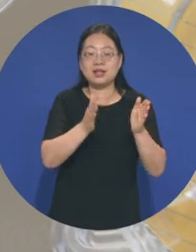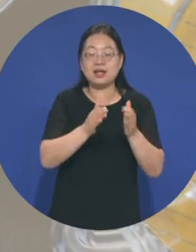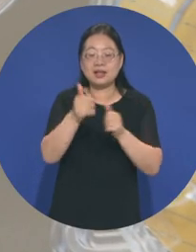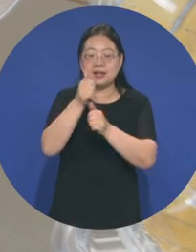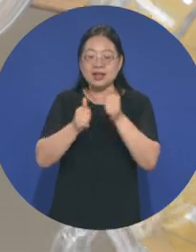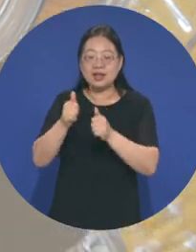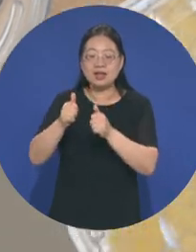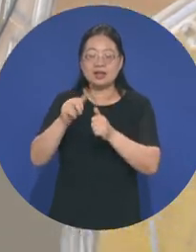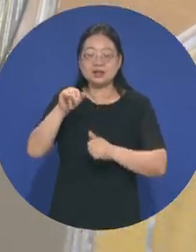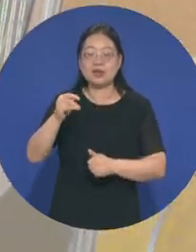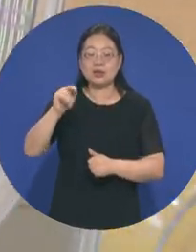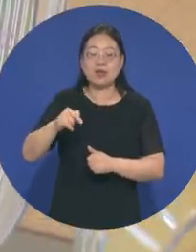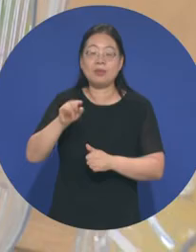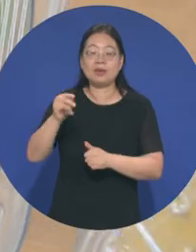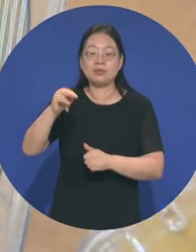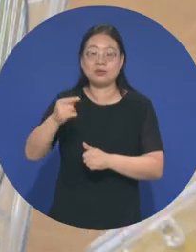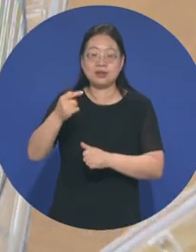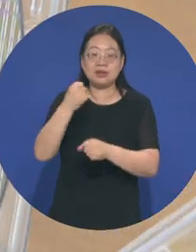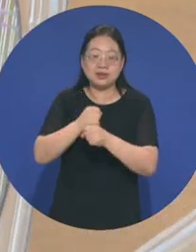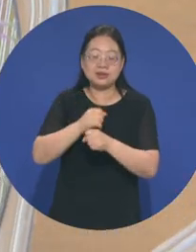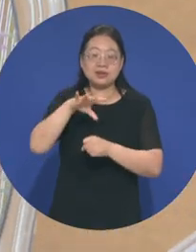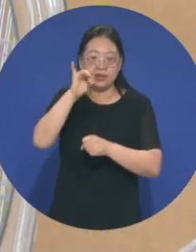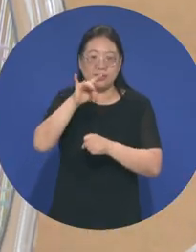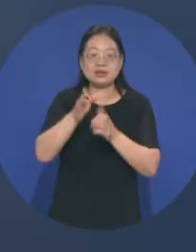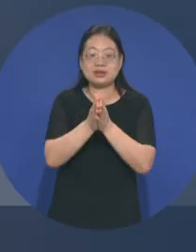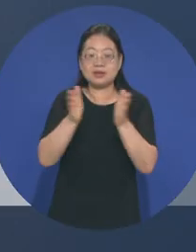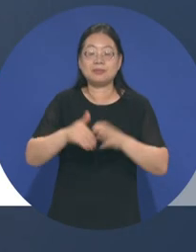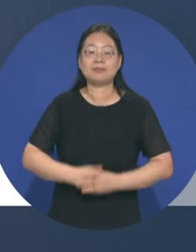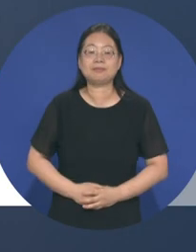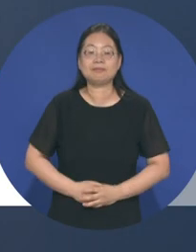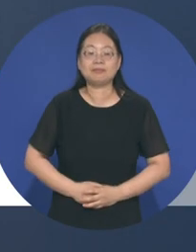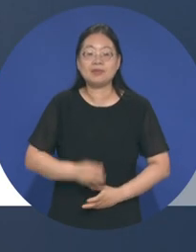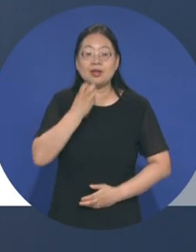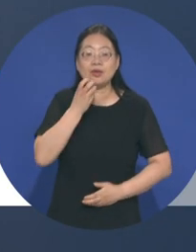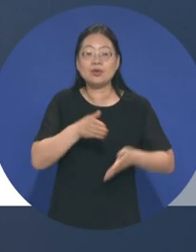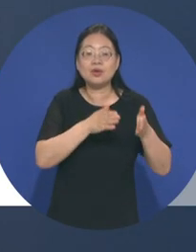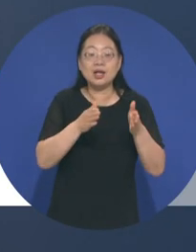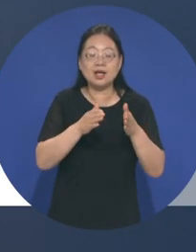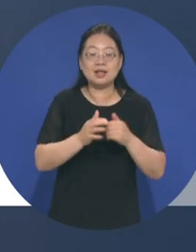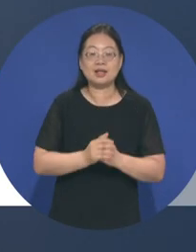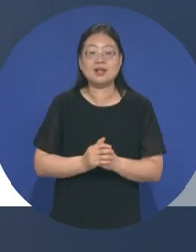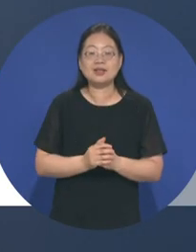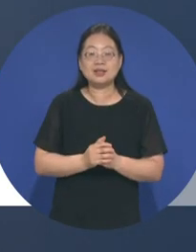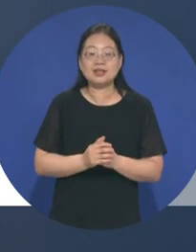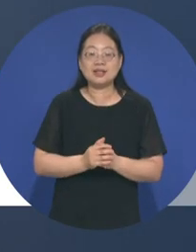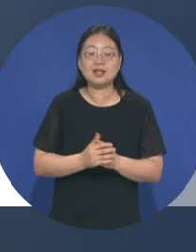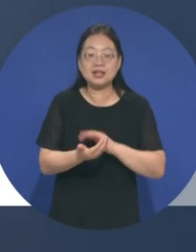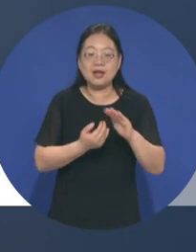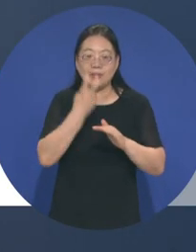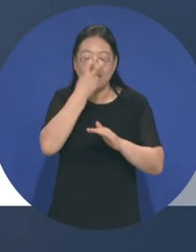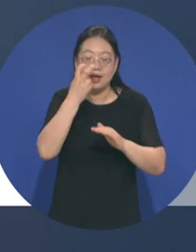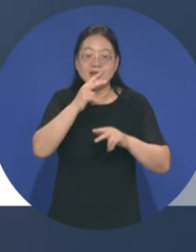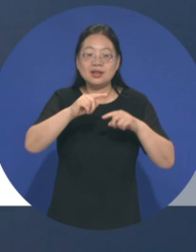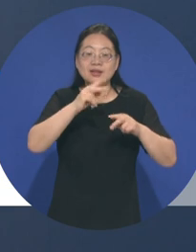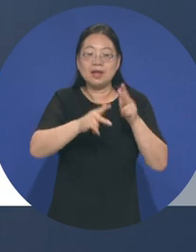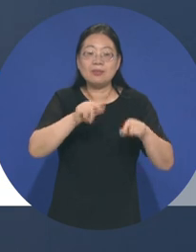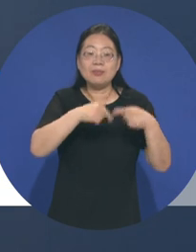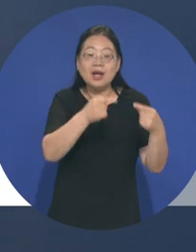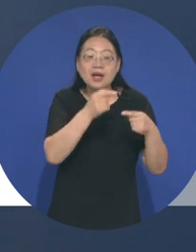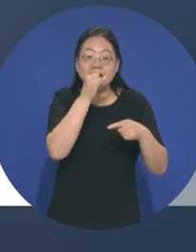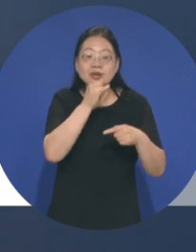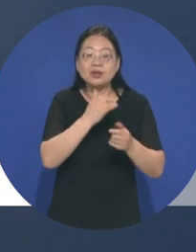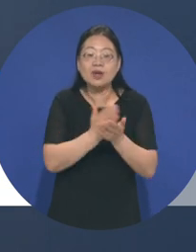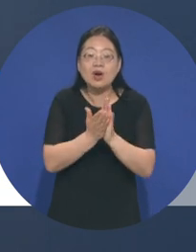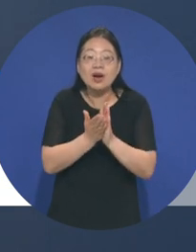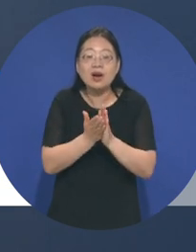차세대 전력 반도체를 국산화하는 첫 사례가 됩니다. 경기도에 지금 테스트베드 사업에 참여를 하고 있고요. 여러 가지 신뢰성